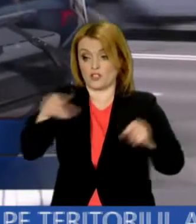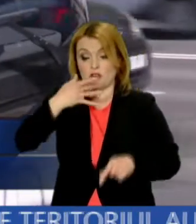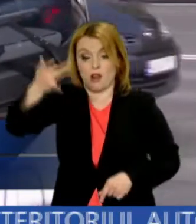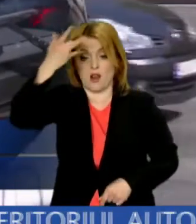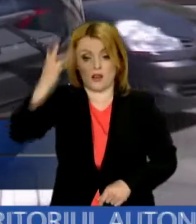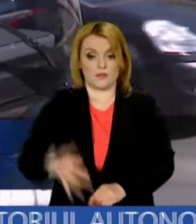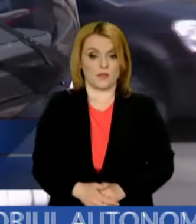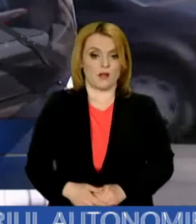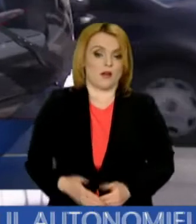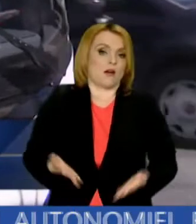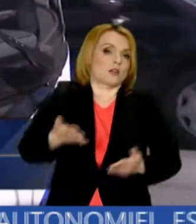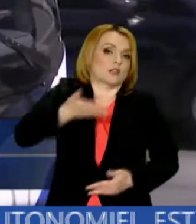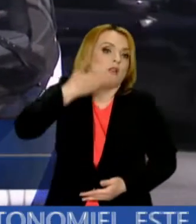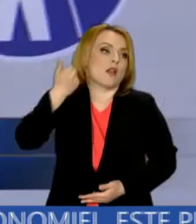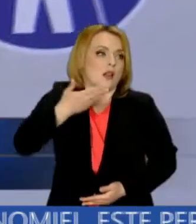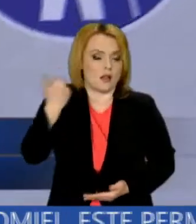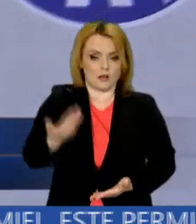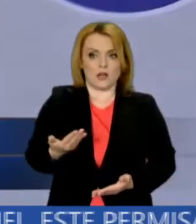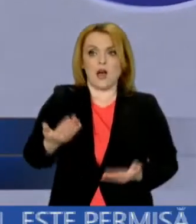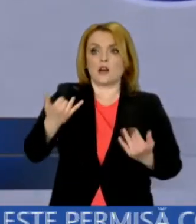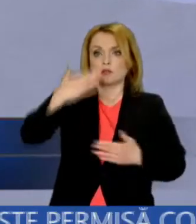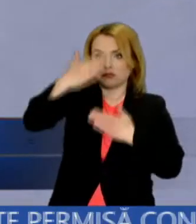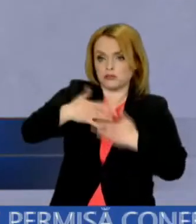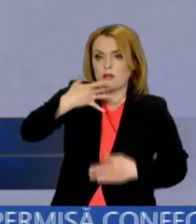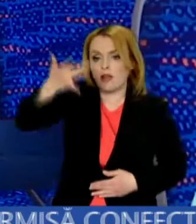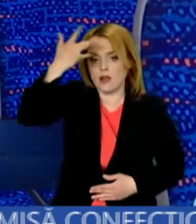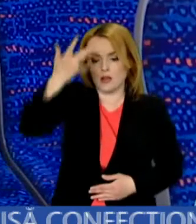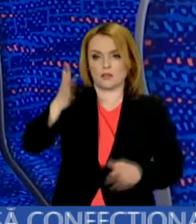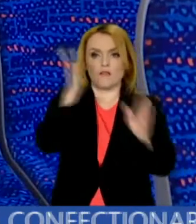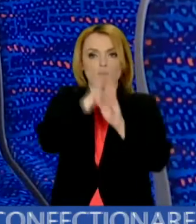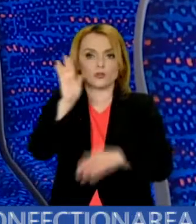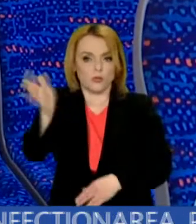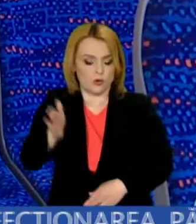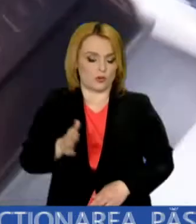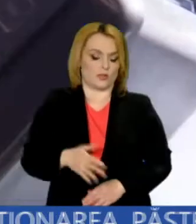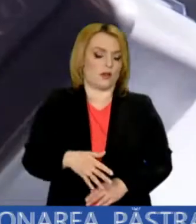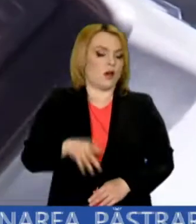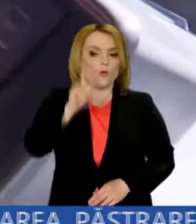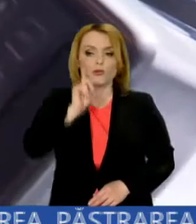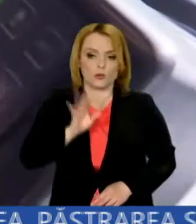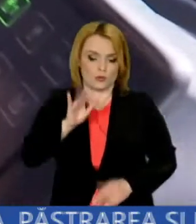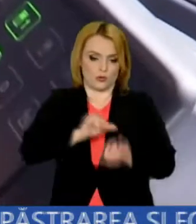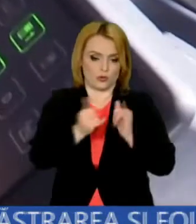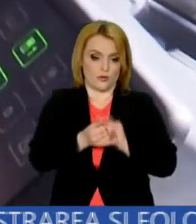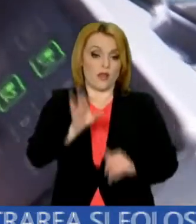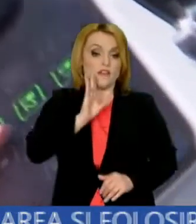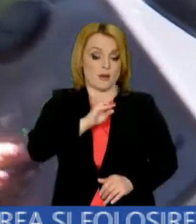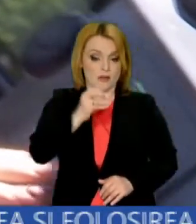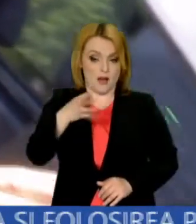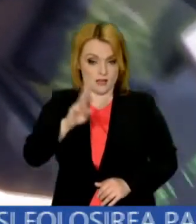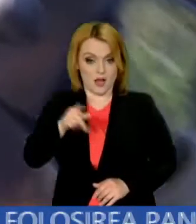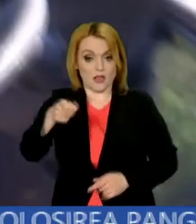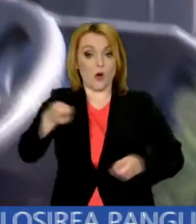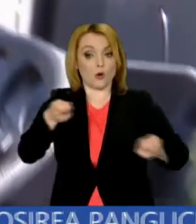face condiționer, adică sfoge vara, este de încărcat telefoane, tot ce le au. Iar Tatiana Petrache este conducător